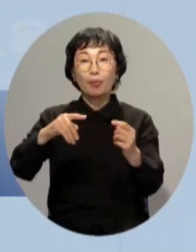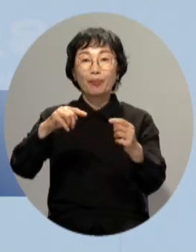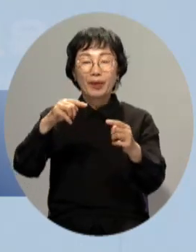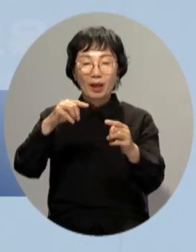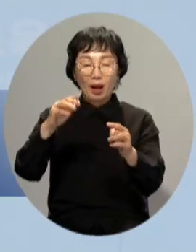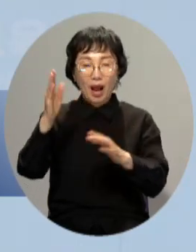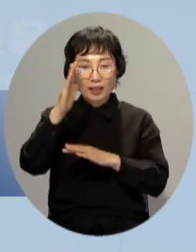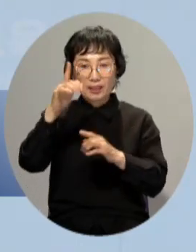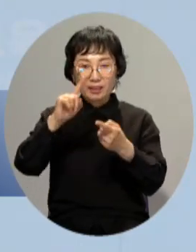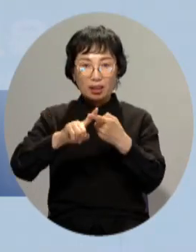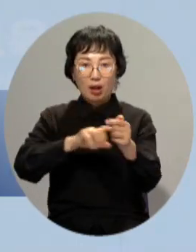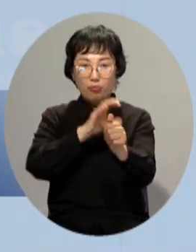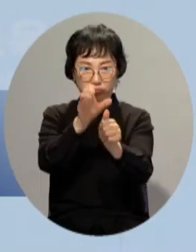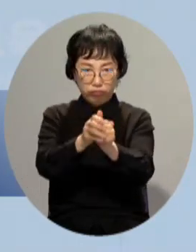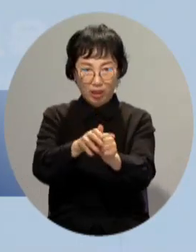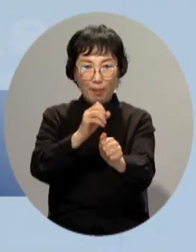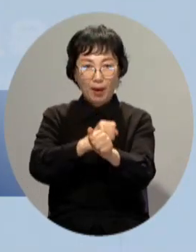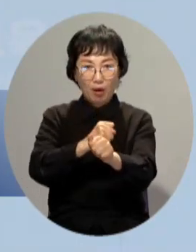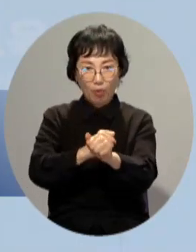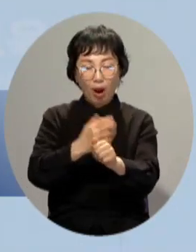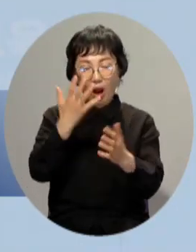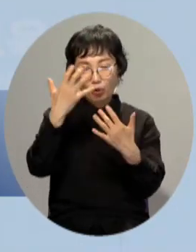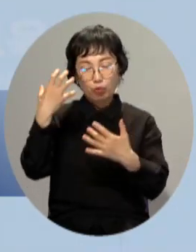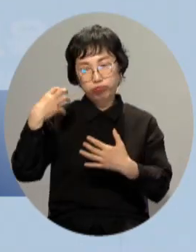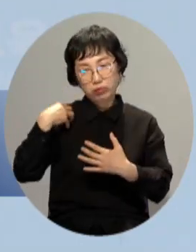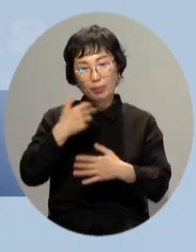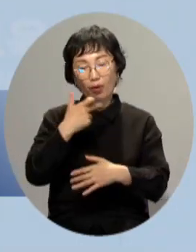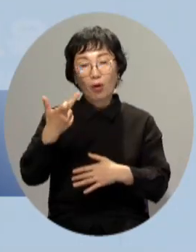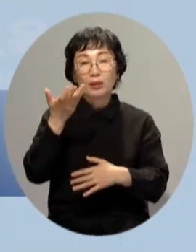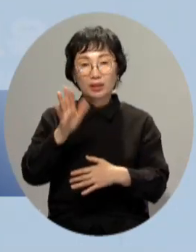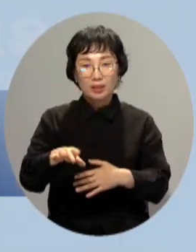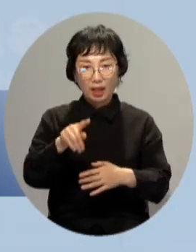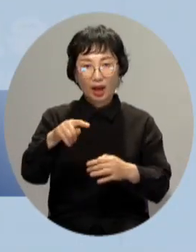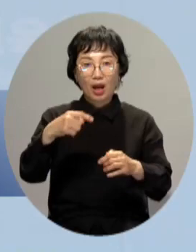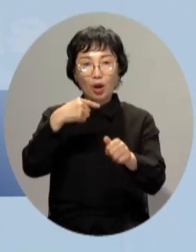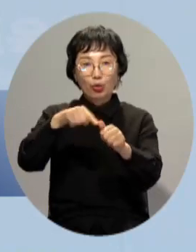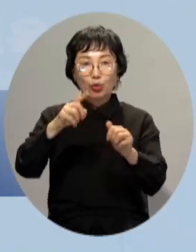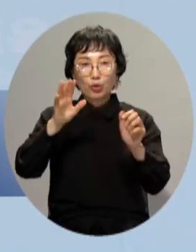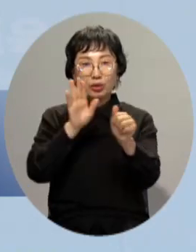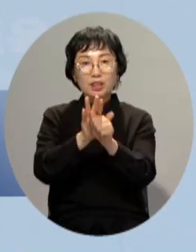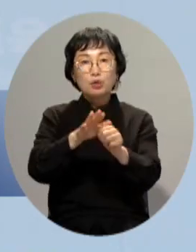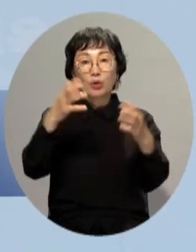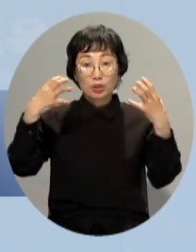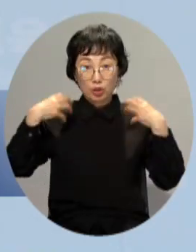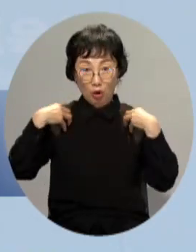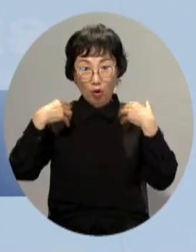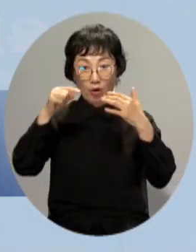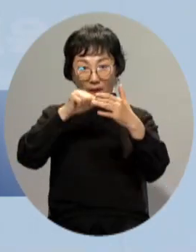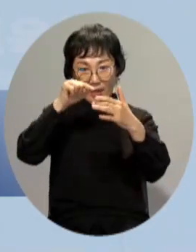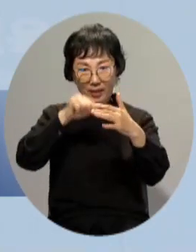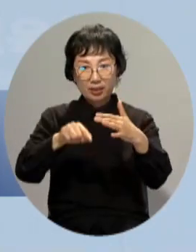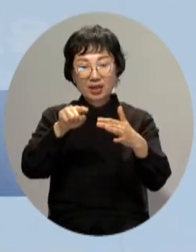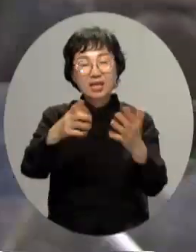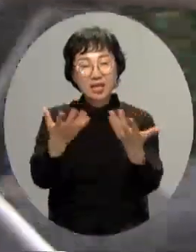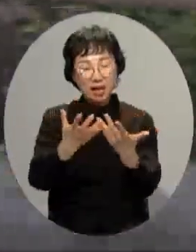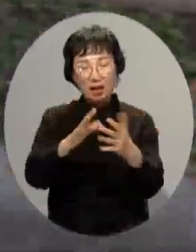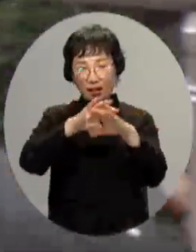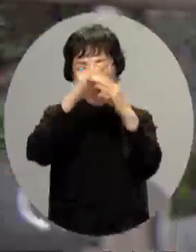집행하게 해서 학교에 부담이 많이 됐는데 저희는 교육지원청에서 이 일들을 다 하도록